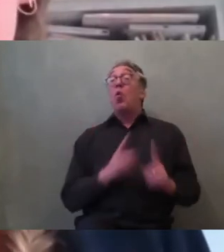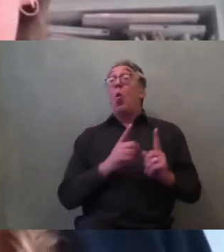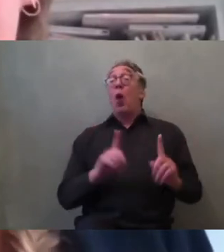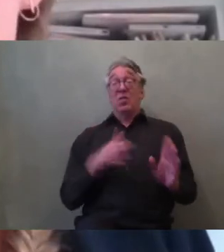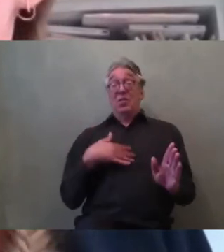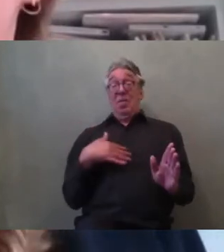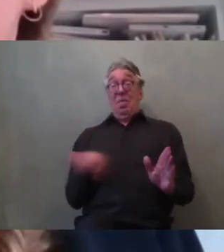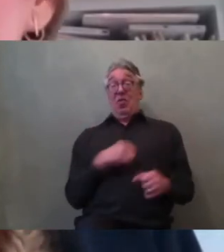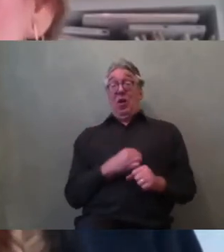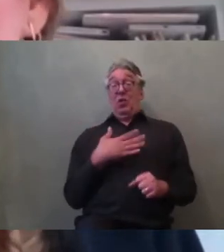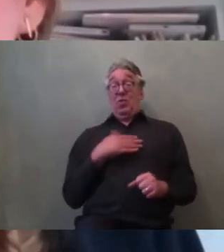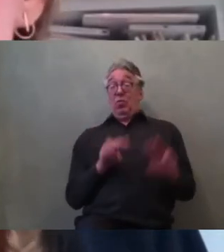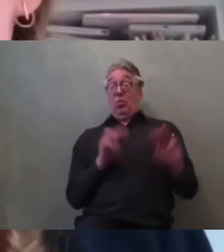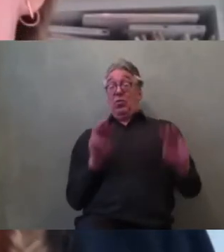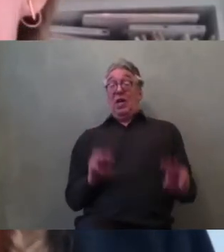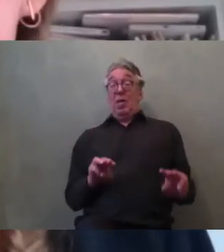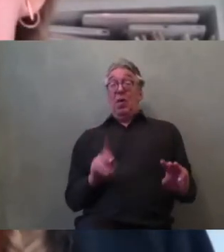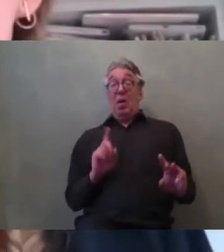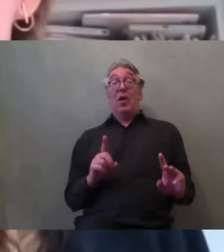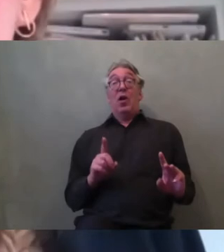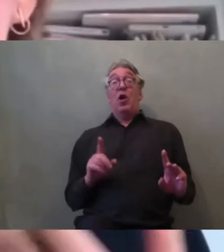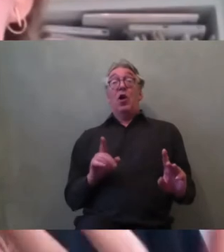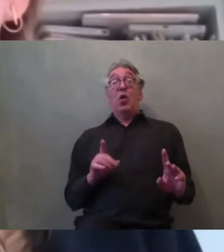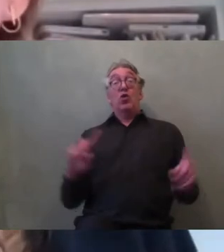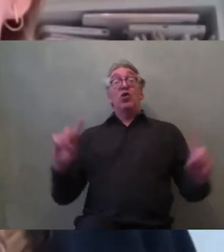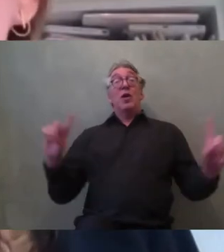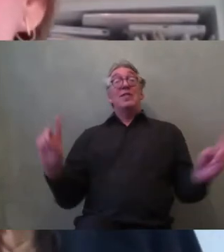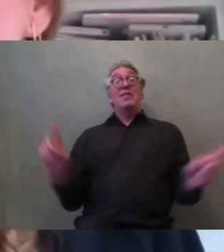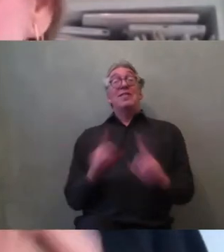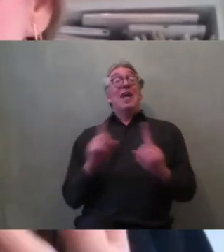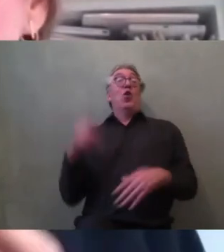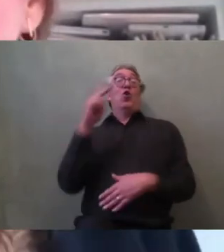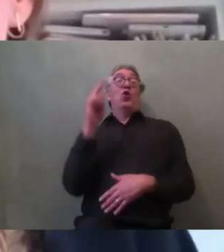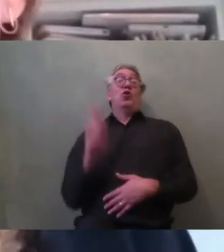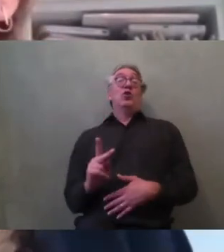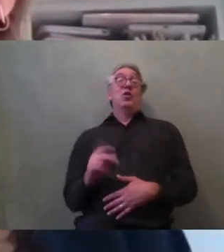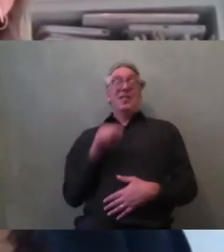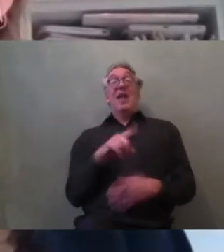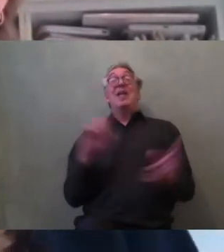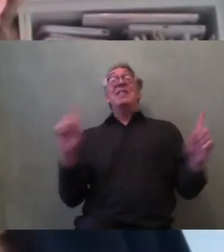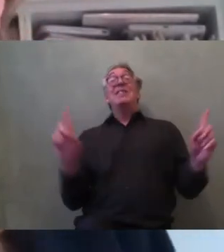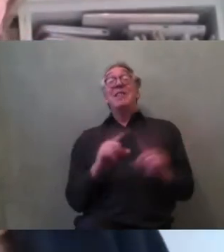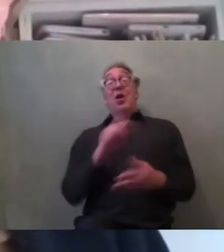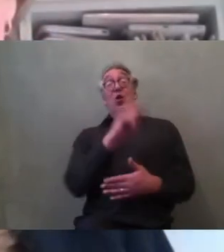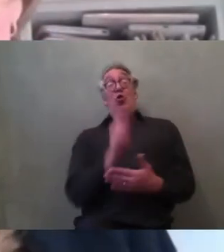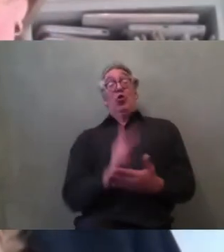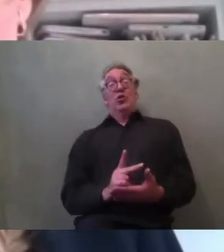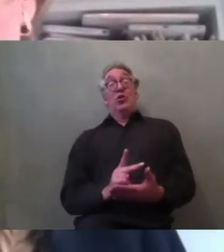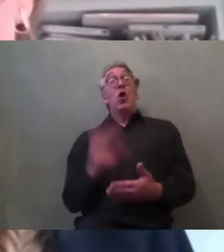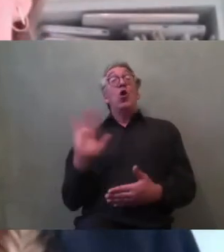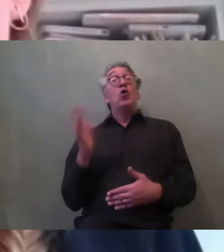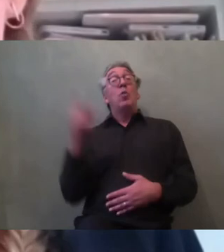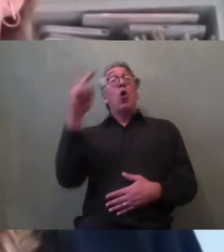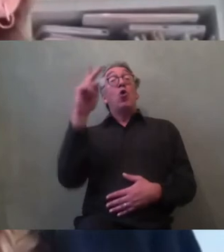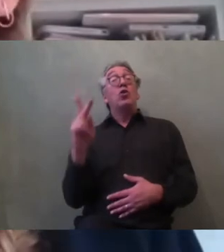museum. En die bezingen als het ware de kunstwerken. Die brengen daarmee de kunstwerken tot leven, omdat sommige kunstwerken zijn geïnspireerd door